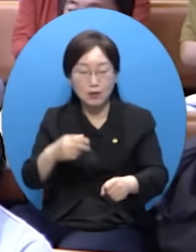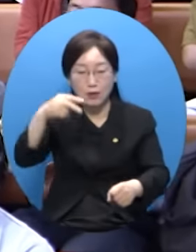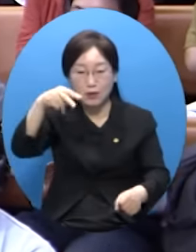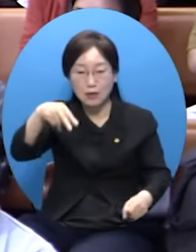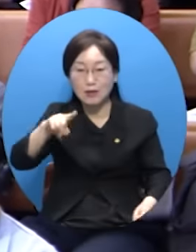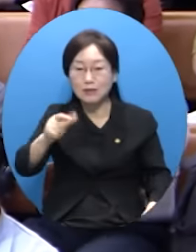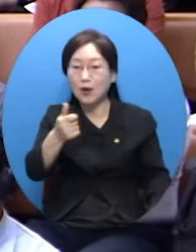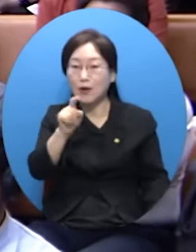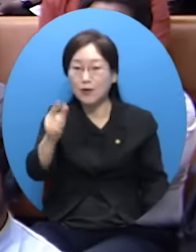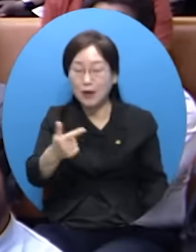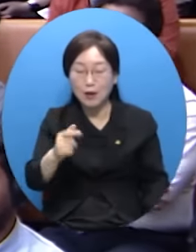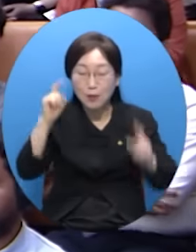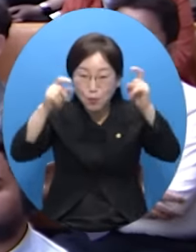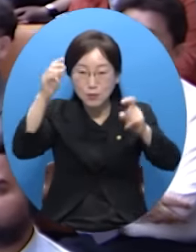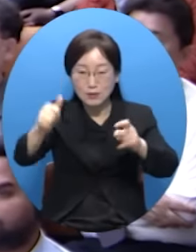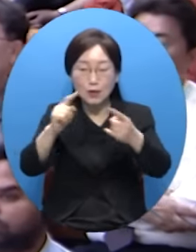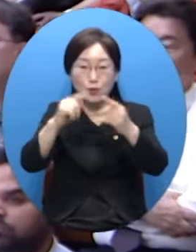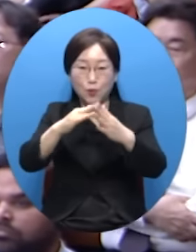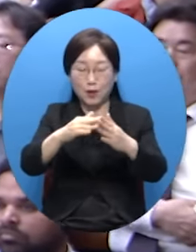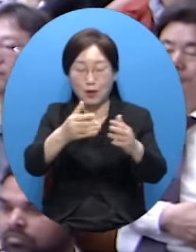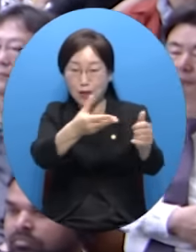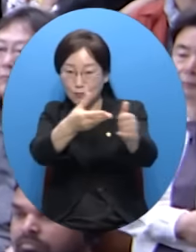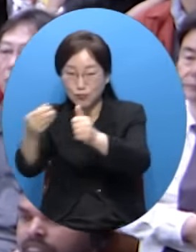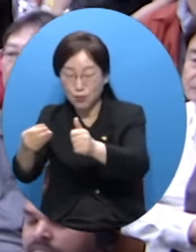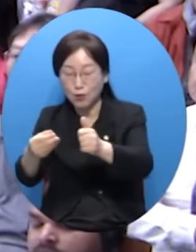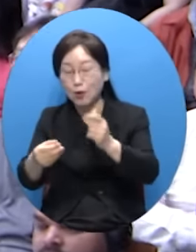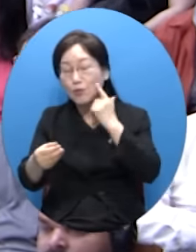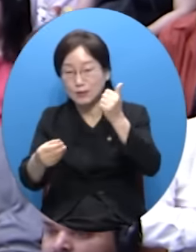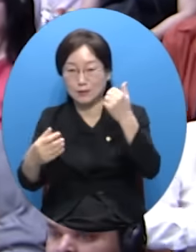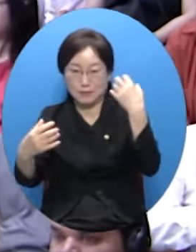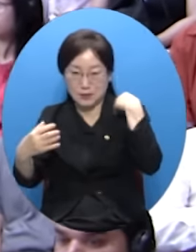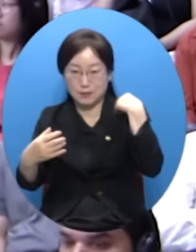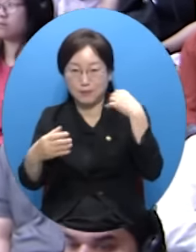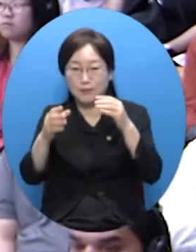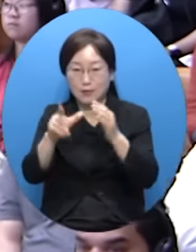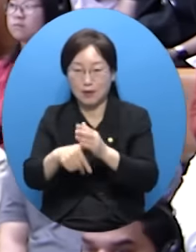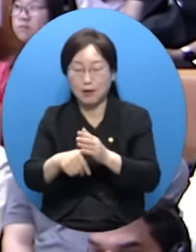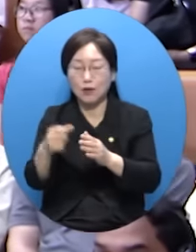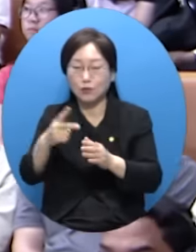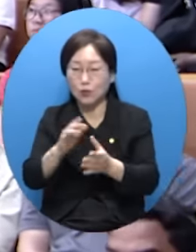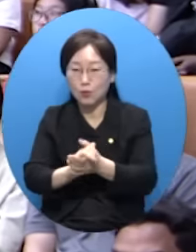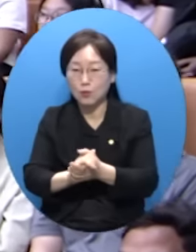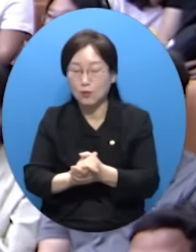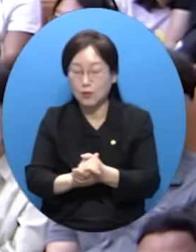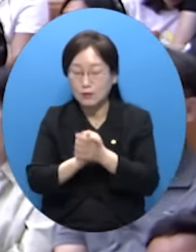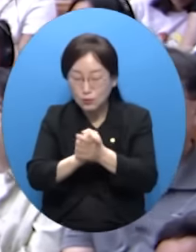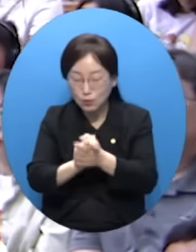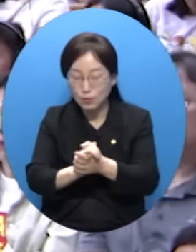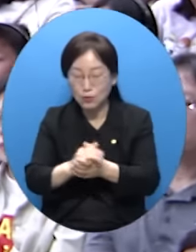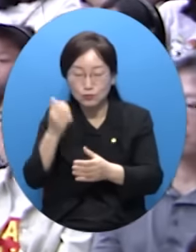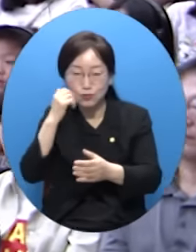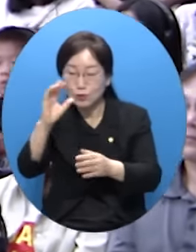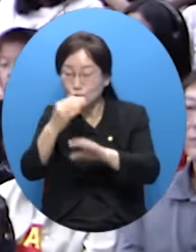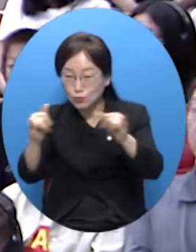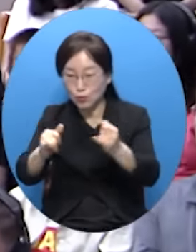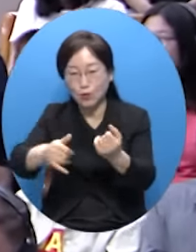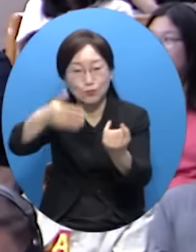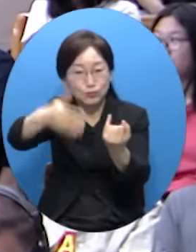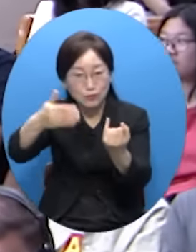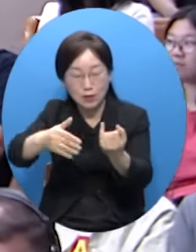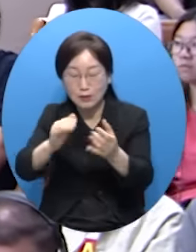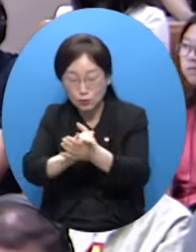때도, 또 담임 목회자의 아내로서 또 교회 힘들이 생겨 기도를 부탁하는 성도를 위해서도 눈물의 기도를 드리고 또 기도를